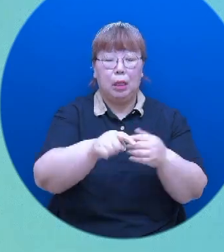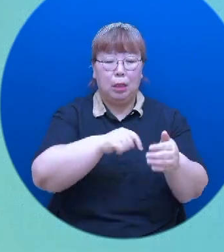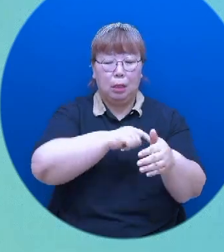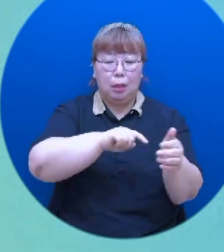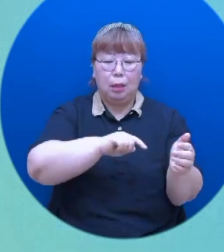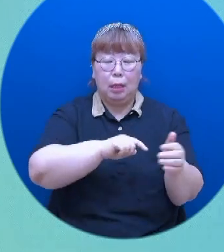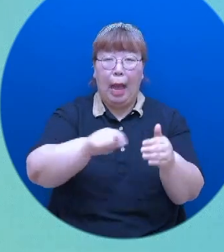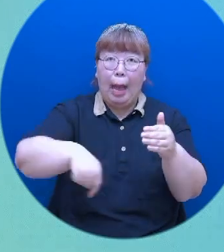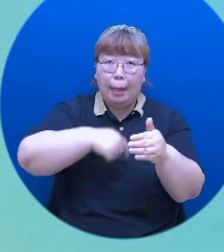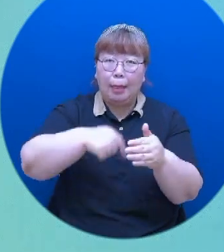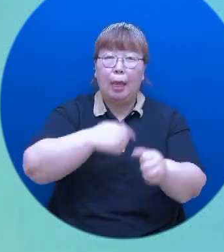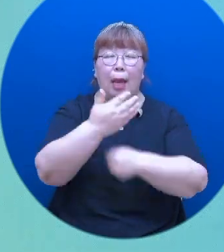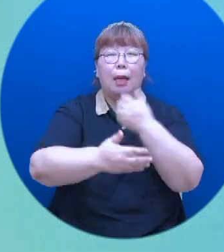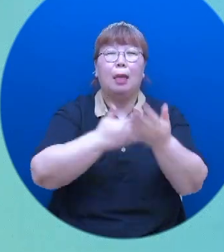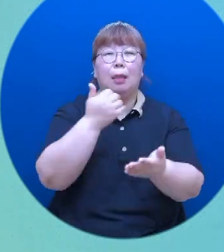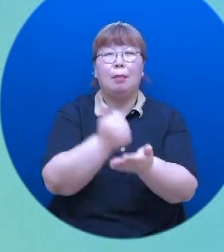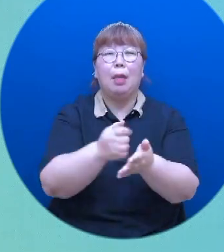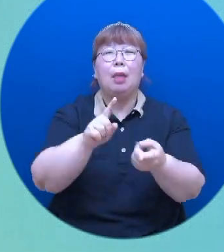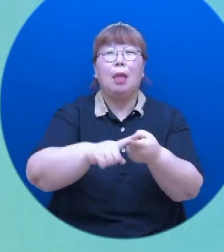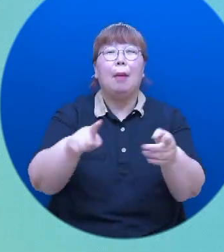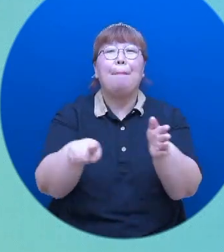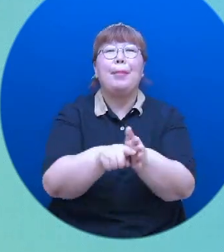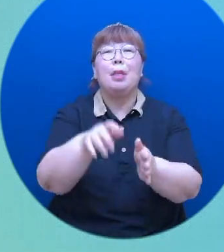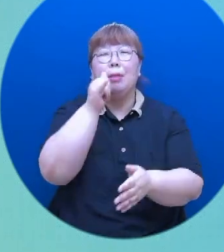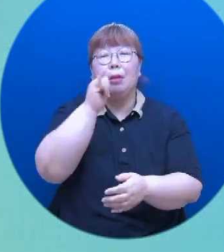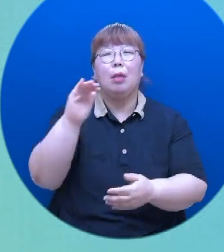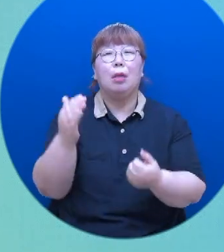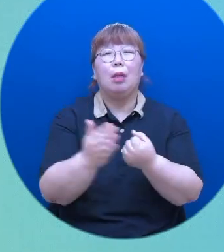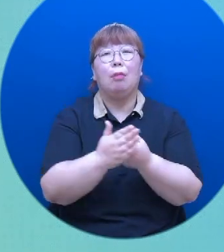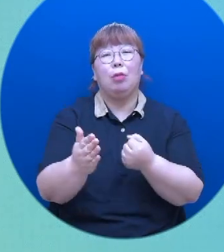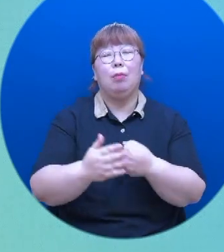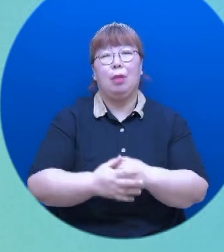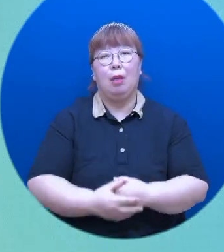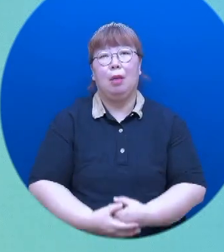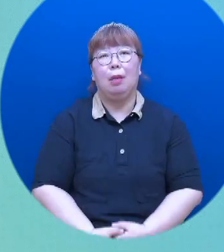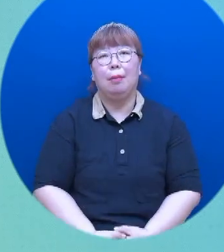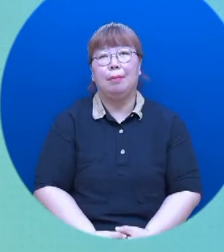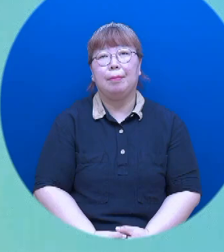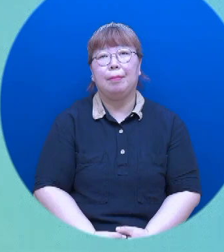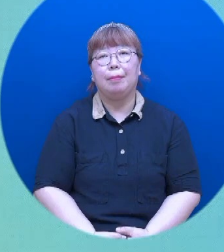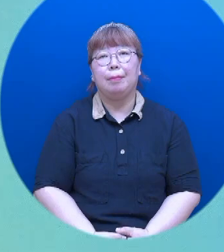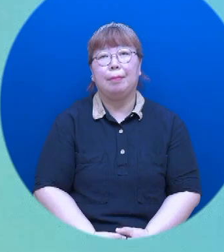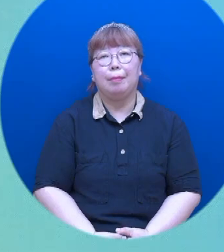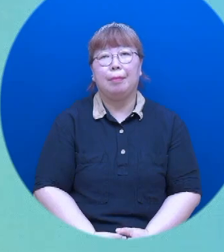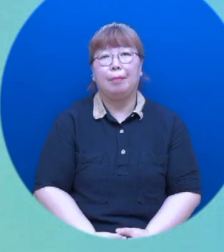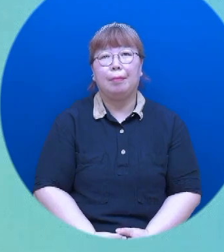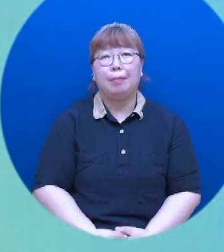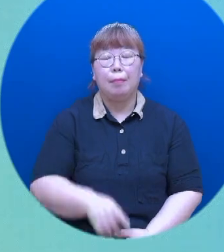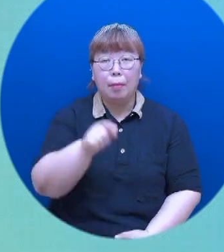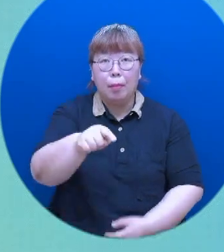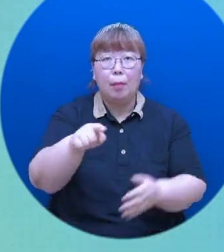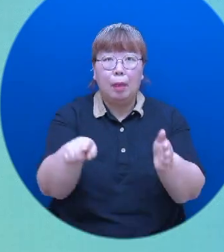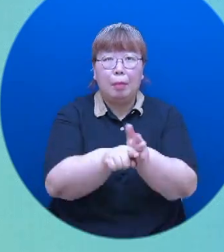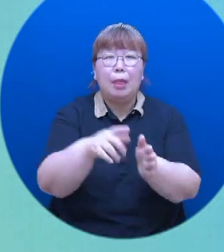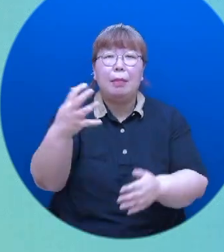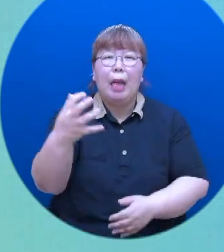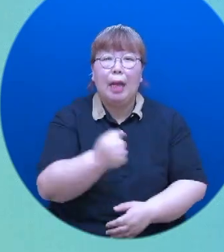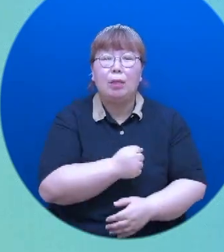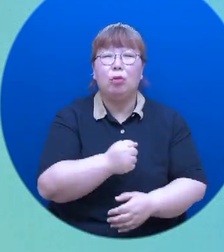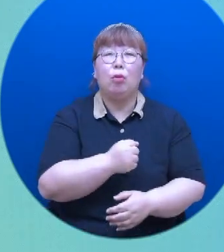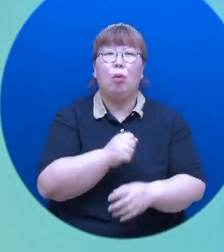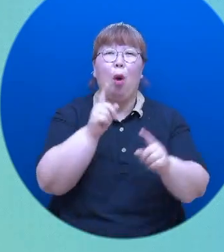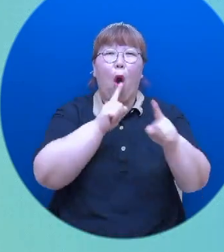하나님에 대한 믿음을 갖고 있었다, 이것을 말씀하는 거죠. 이 믿음을 가지고